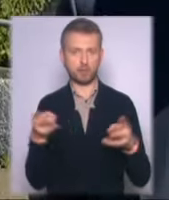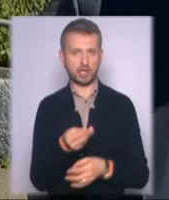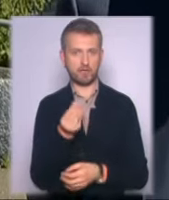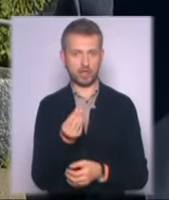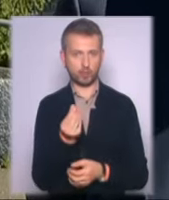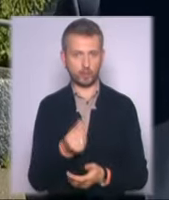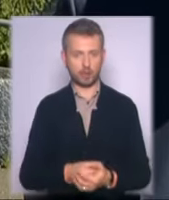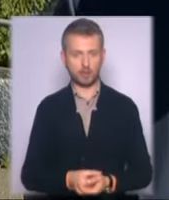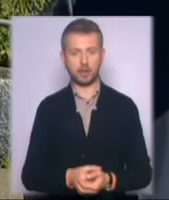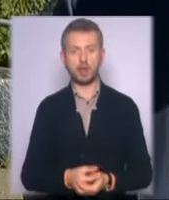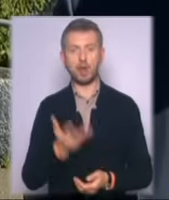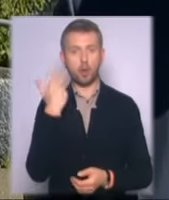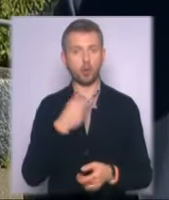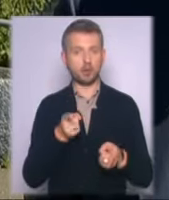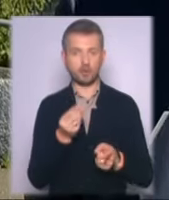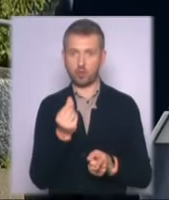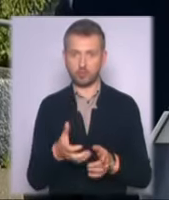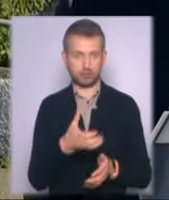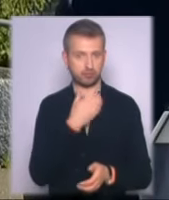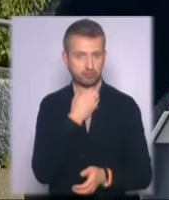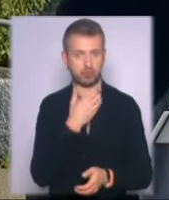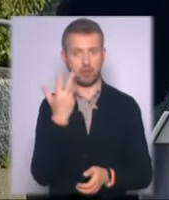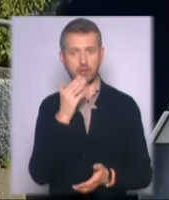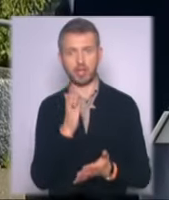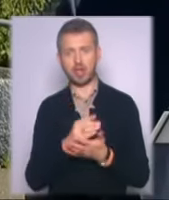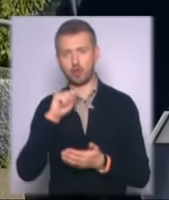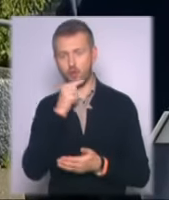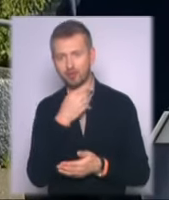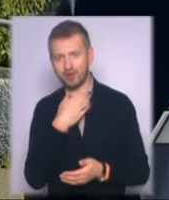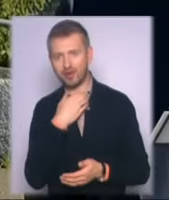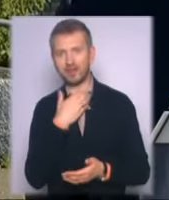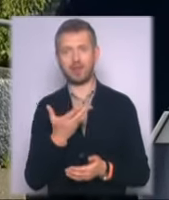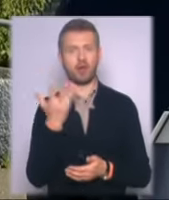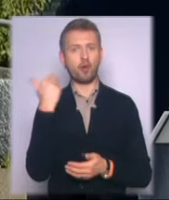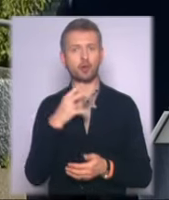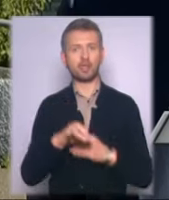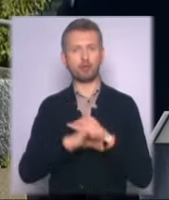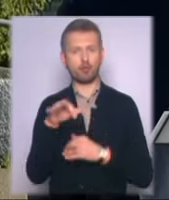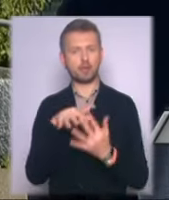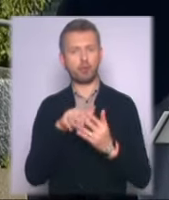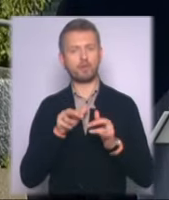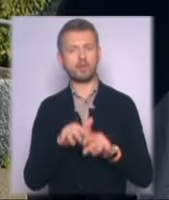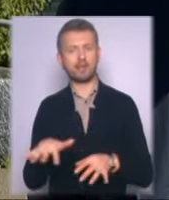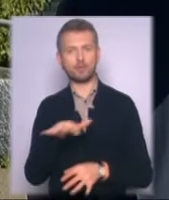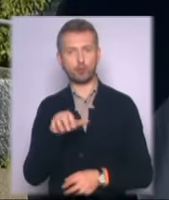Коли грошей, ну, дійсно не вистачає, коли є економічна криза, коли на сході йдуть бойові дії в зоні АТО,